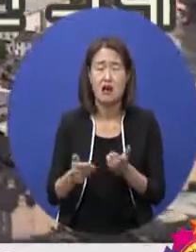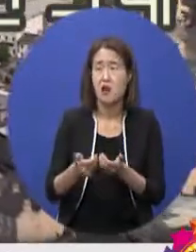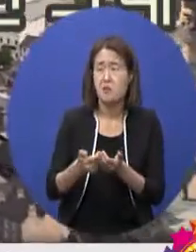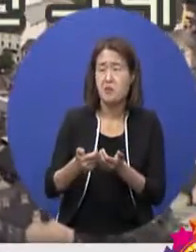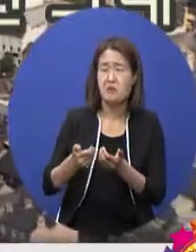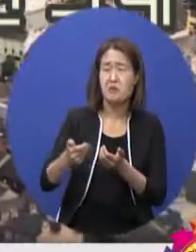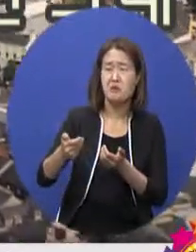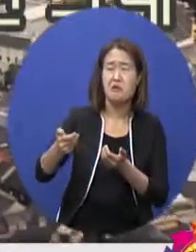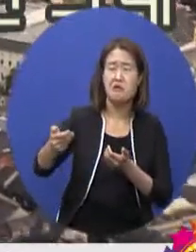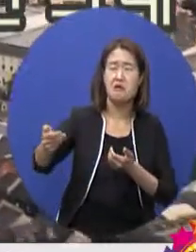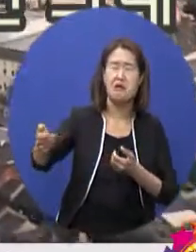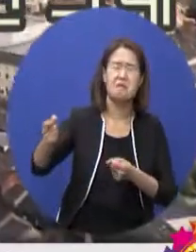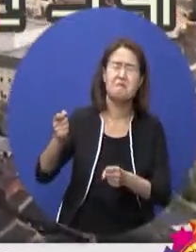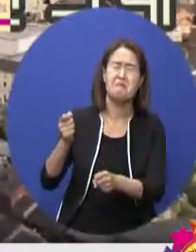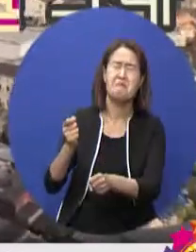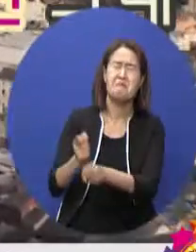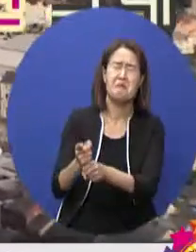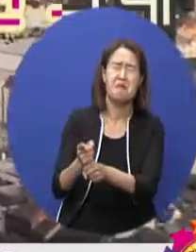너무나도